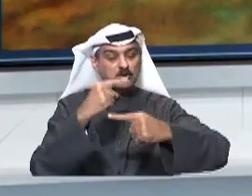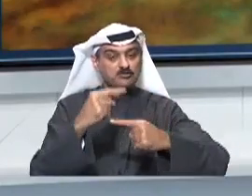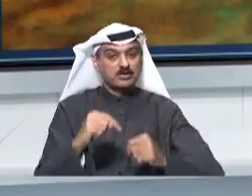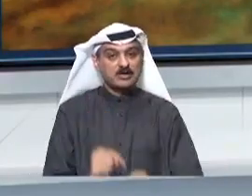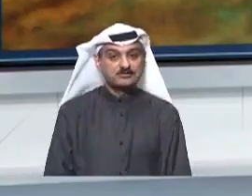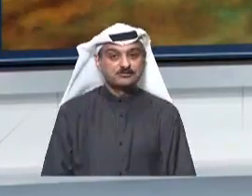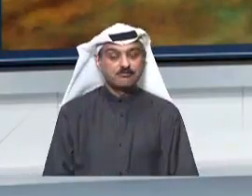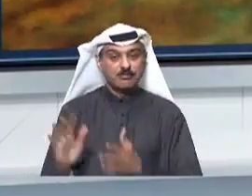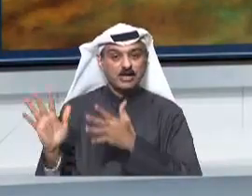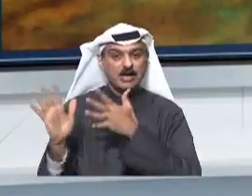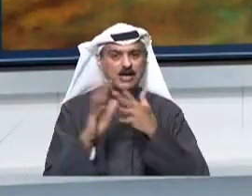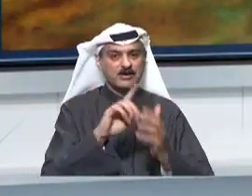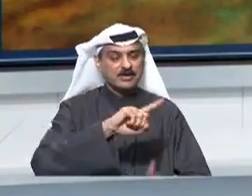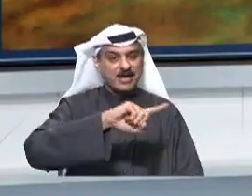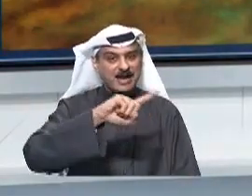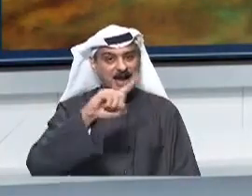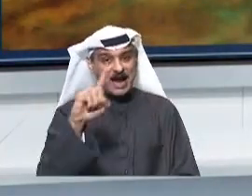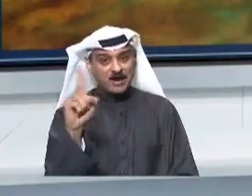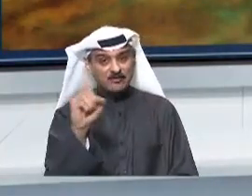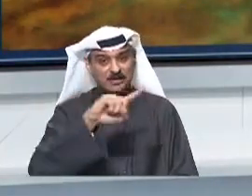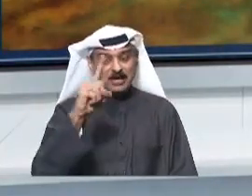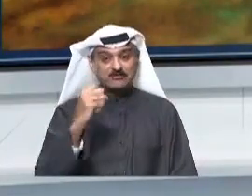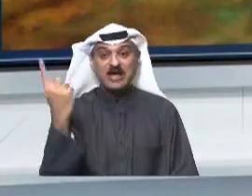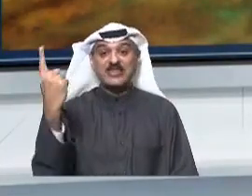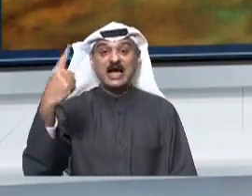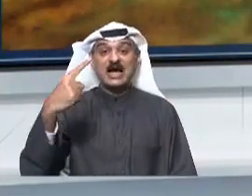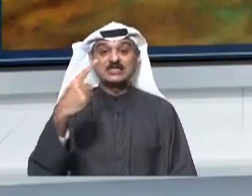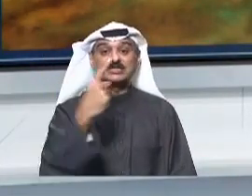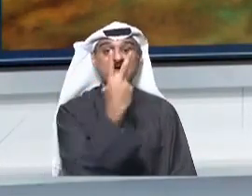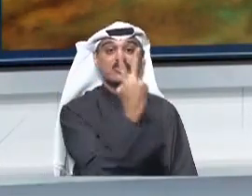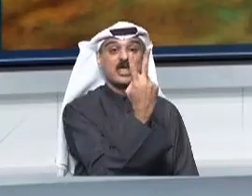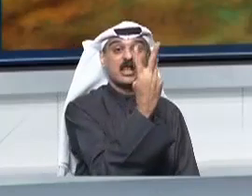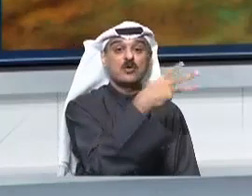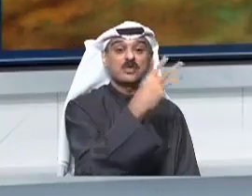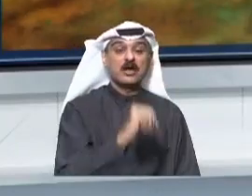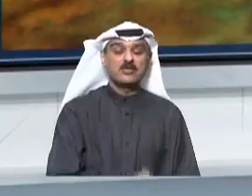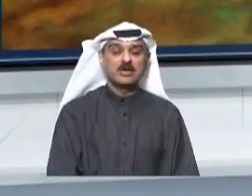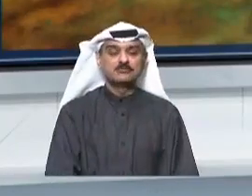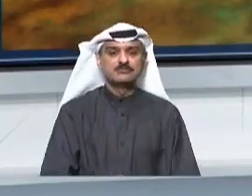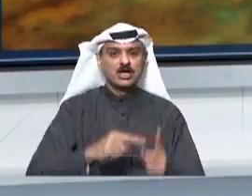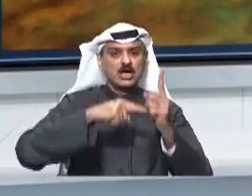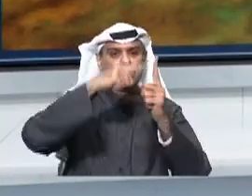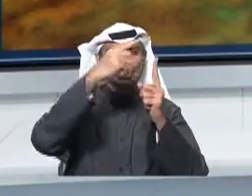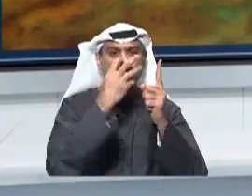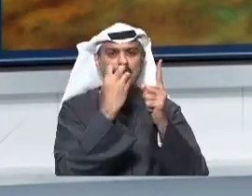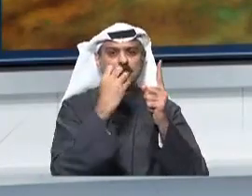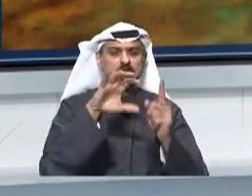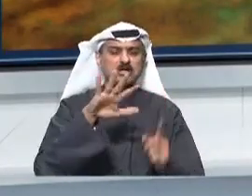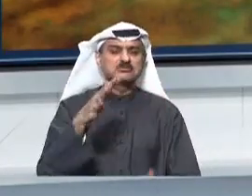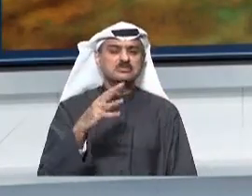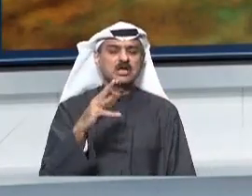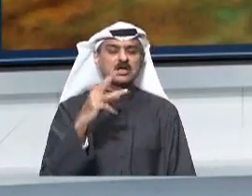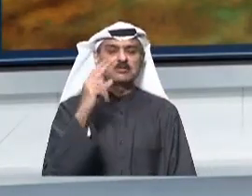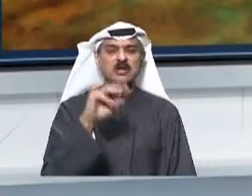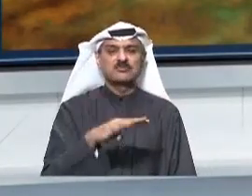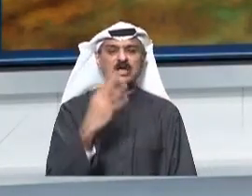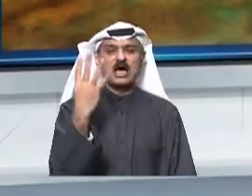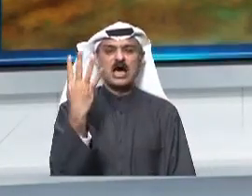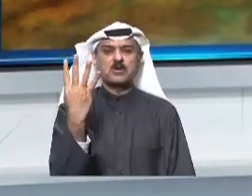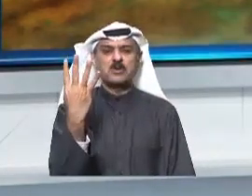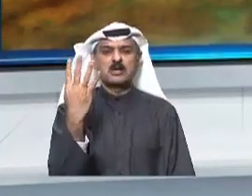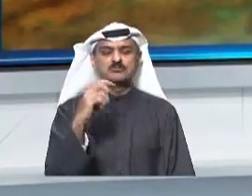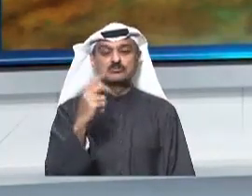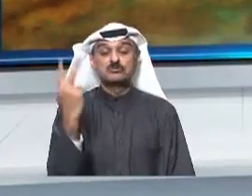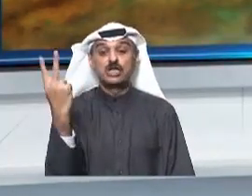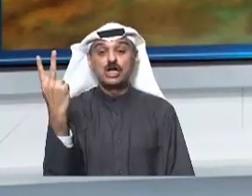سرعتها ما بين 10 إلى 32 كيلومتر بالساعة، ودرجات حرارة منتصف العشرينات بوجه عام على المناطق البرية، تفاوت ما بين